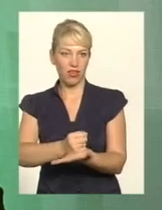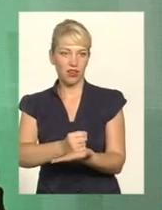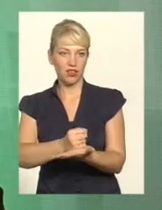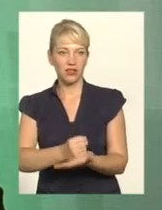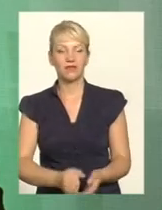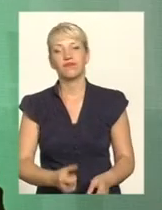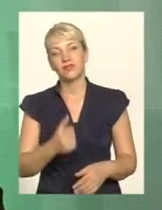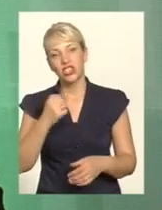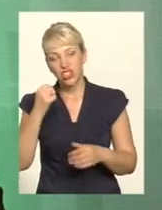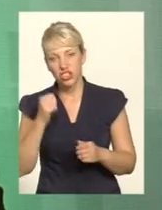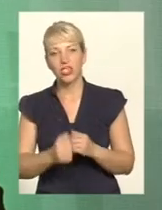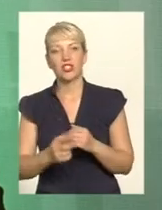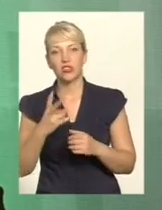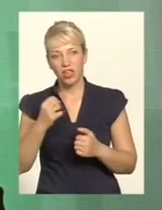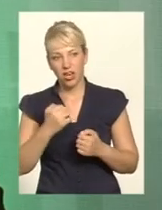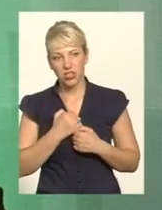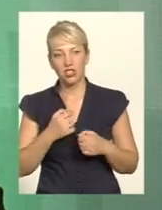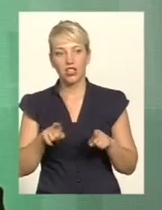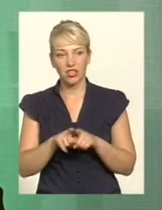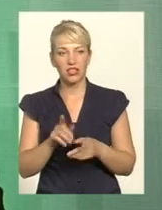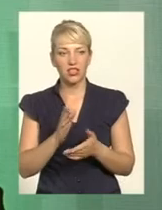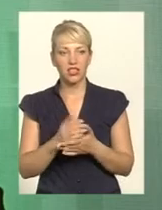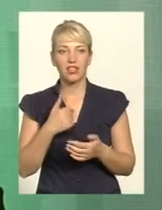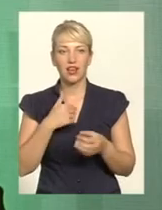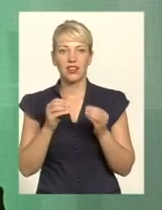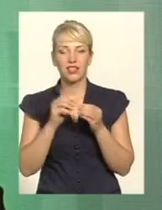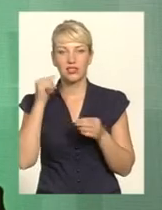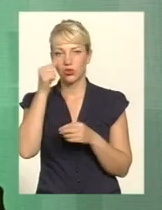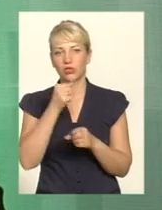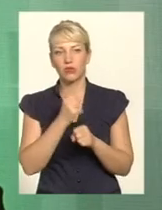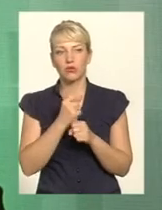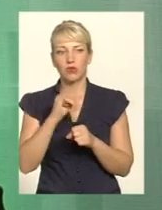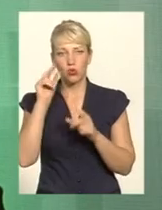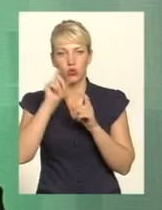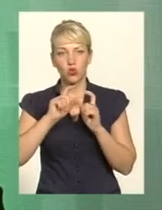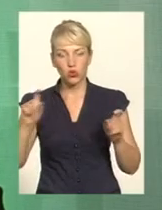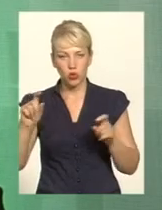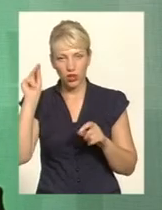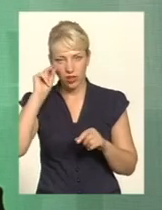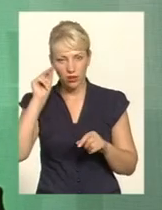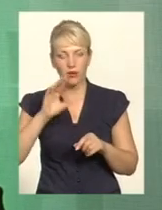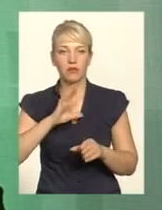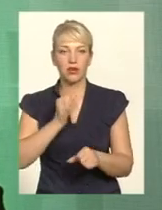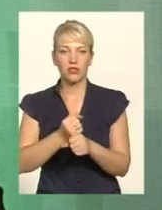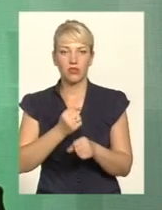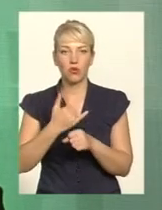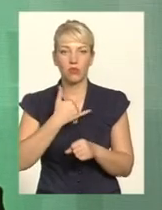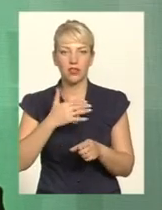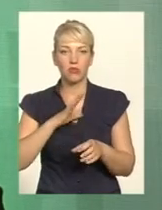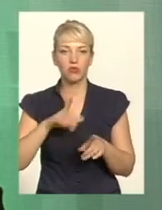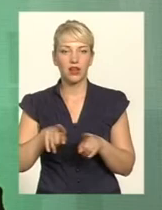на превеликий жаль, на превеликий жаль. Знаєте, я працювала 10 років в школі. У мене був такий жахливий випадок, коли